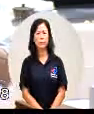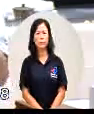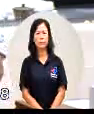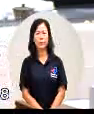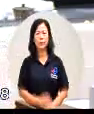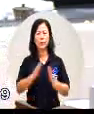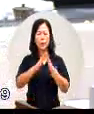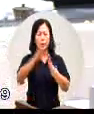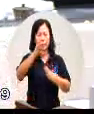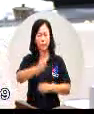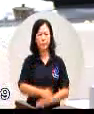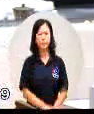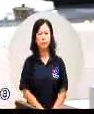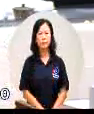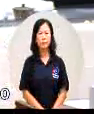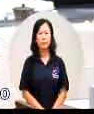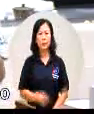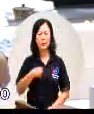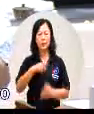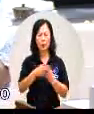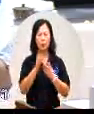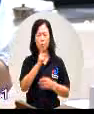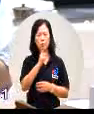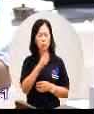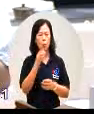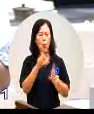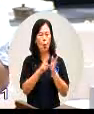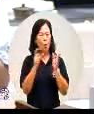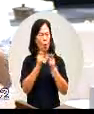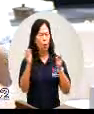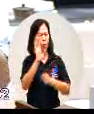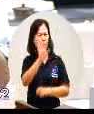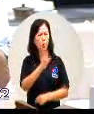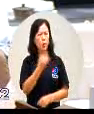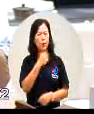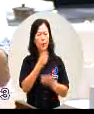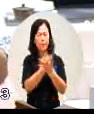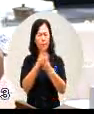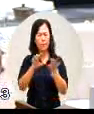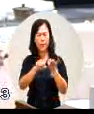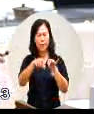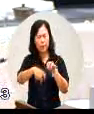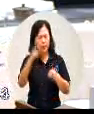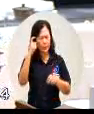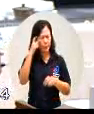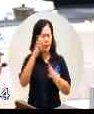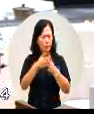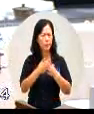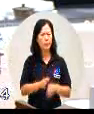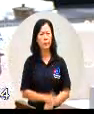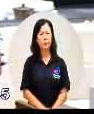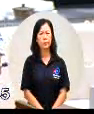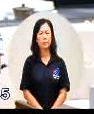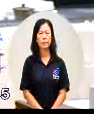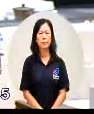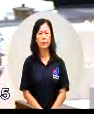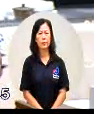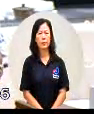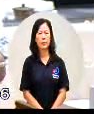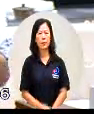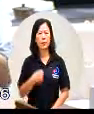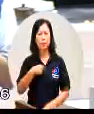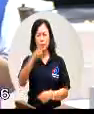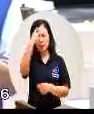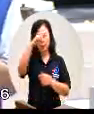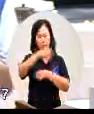市长，我的建议已经真久啊，我想阮地方的心声吼，或是我的故乡